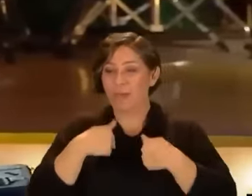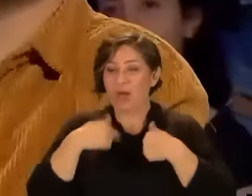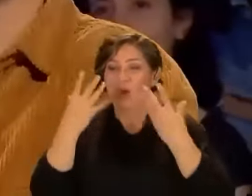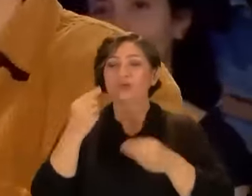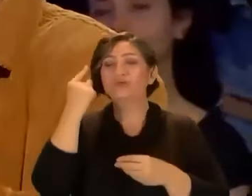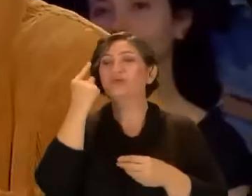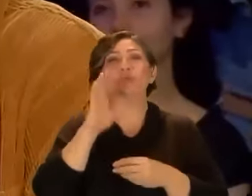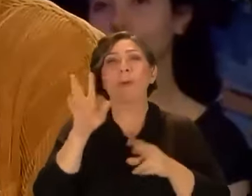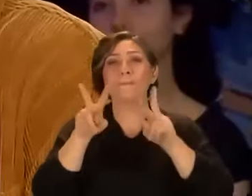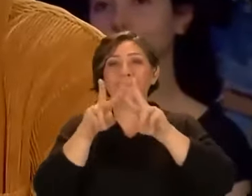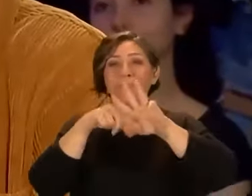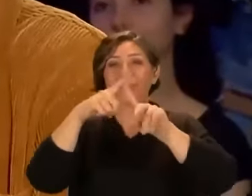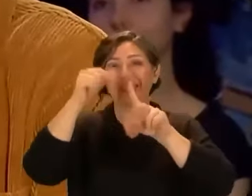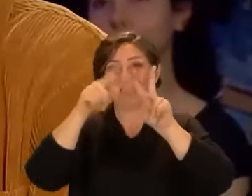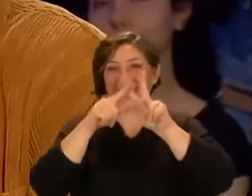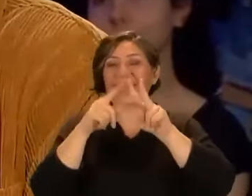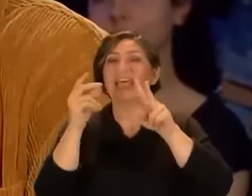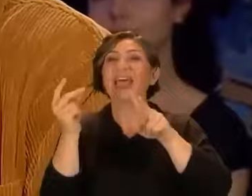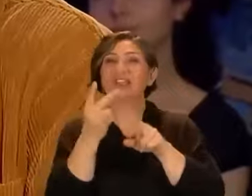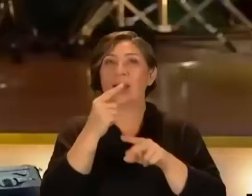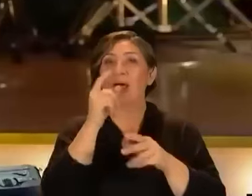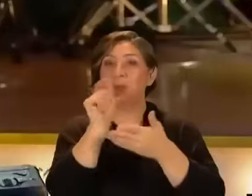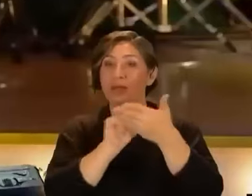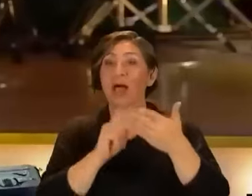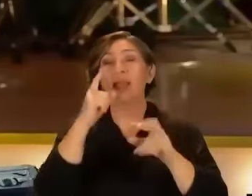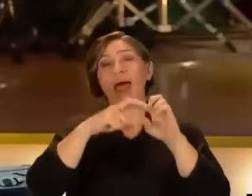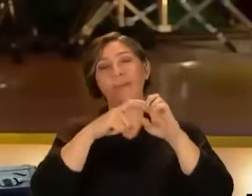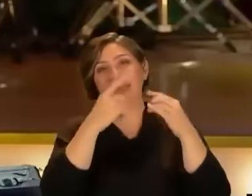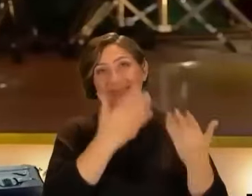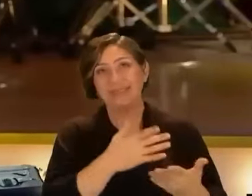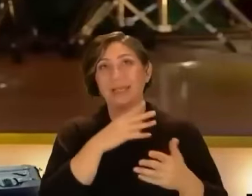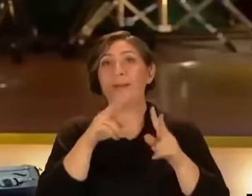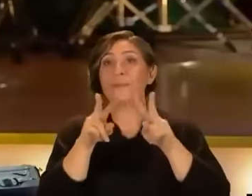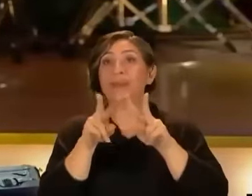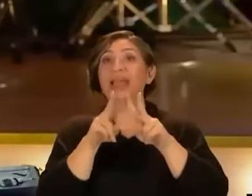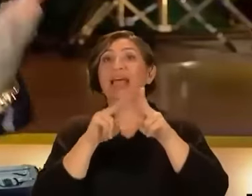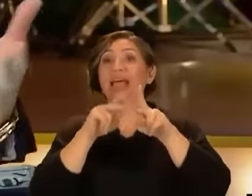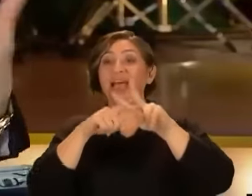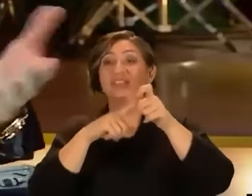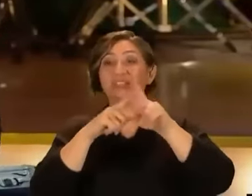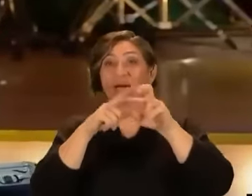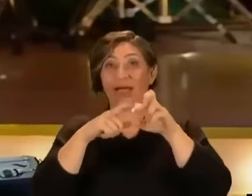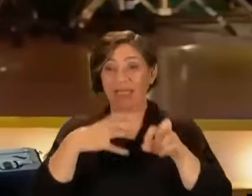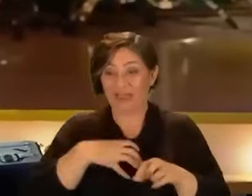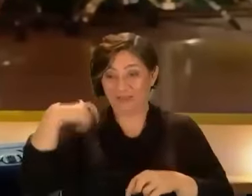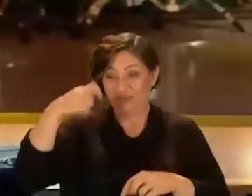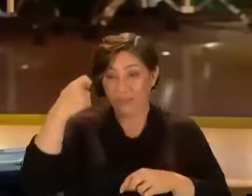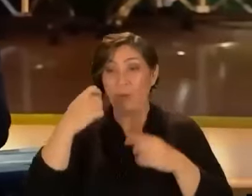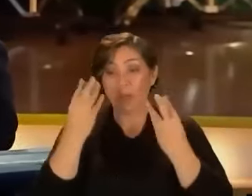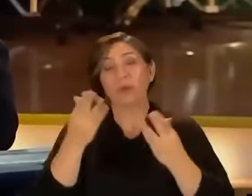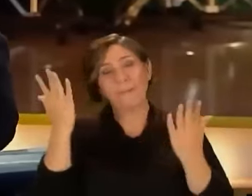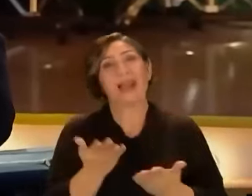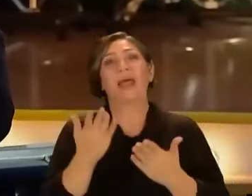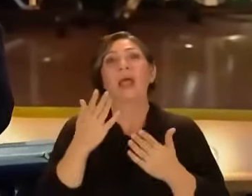olduğunu düşünmüyorum. Metin Kaçan, yani Ağır Roman'ın yazarı. Allah rahmet eylesin. Metin Kaçan olarak söylüyorum. Kendi filminden bahsederken